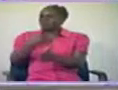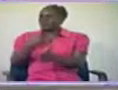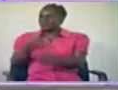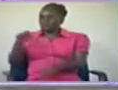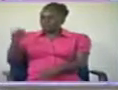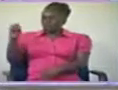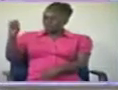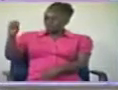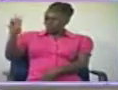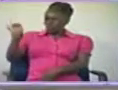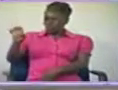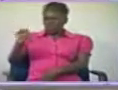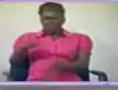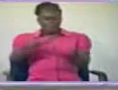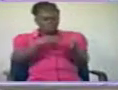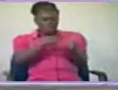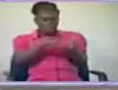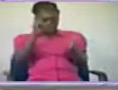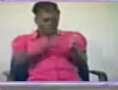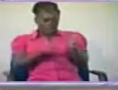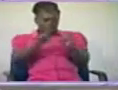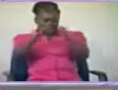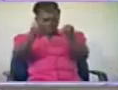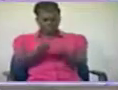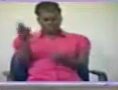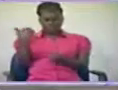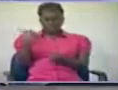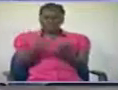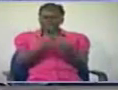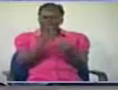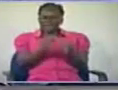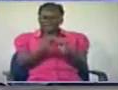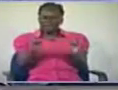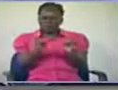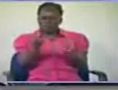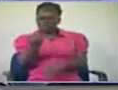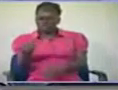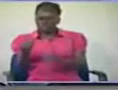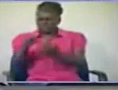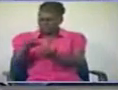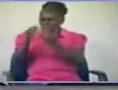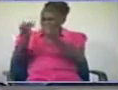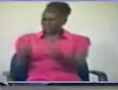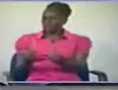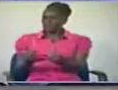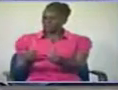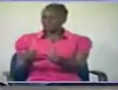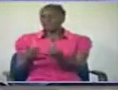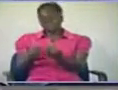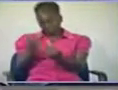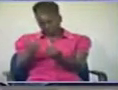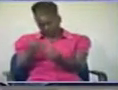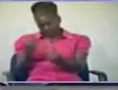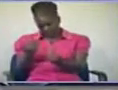Sombe, ina maana kwamba katika mfumo uliopita hatukuwa tunawashughulikia hawa watoto ambao kuna mahitaji speciali? Tulikuwa